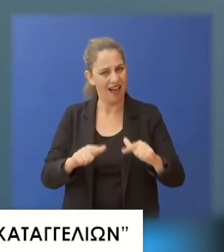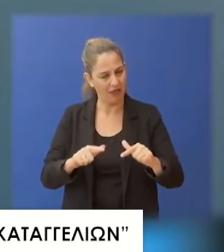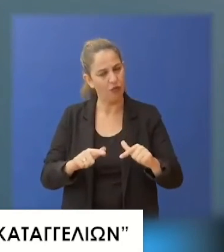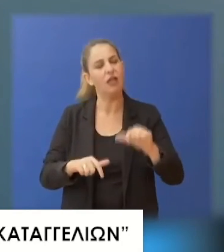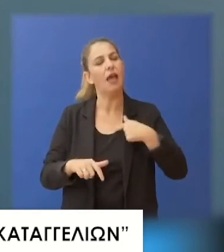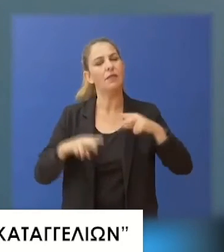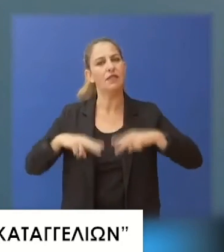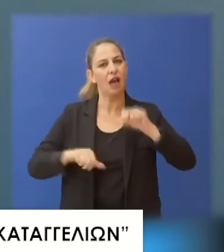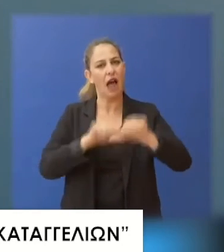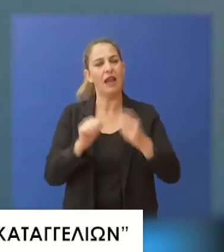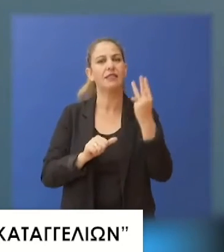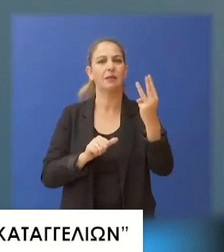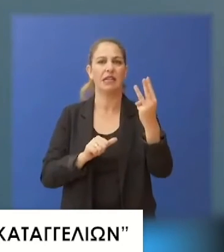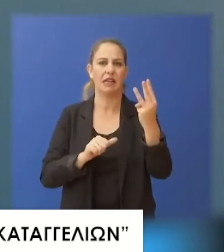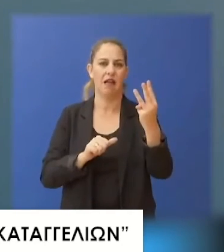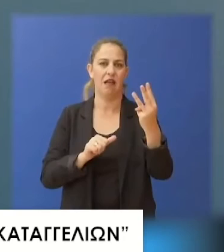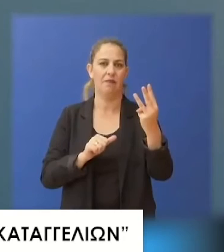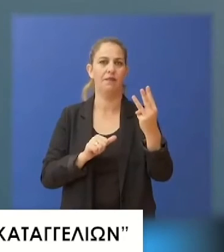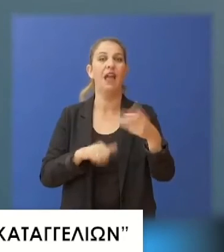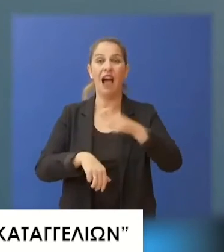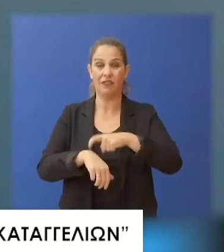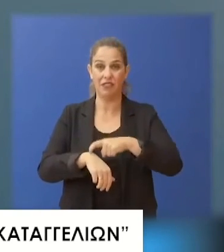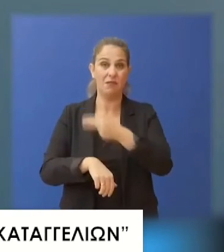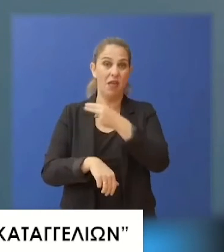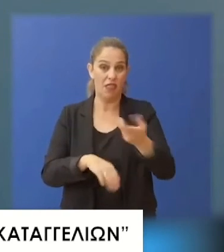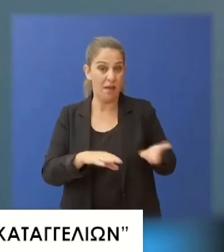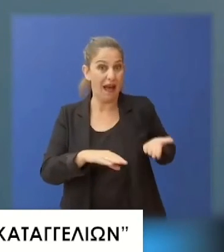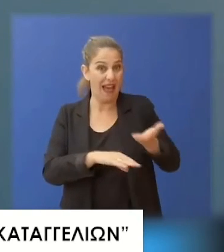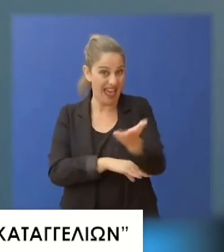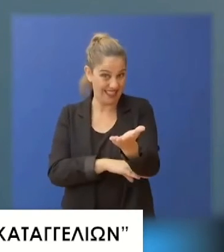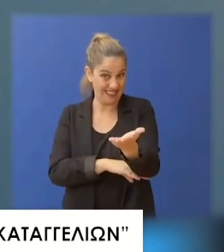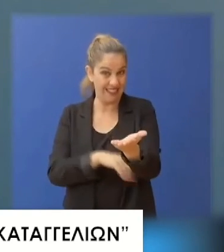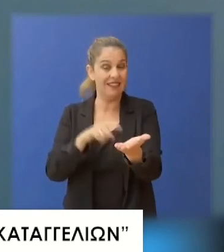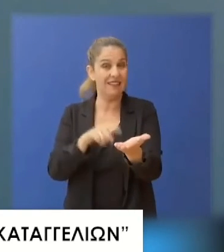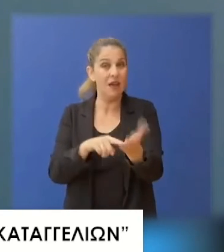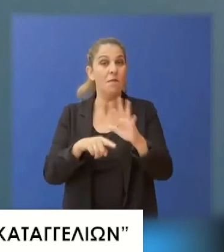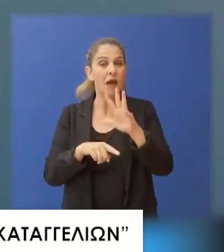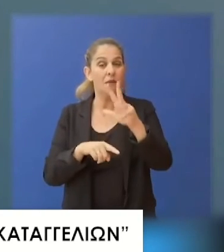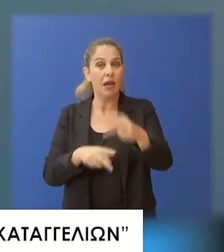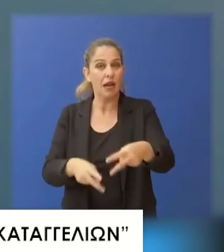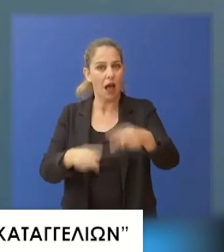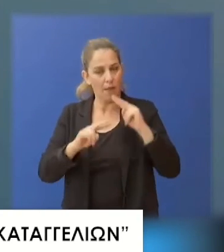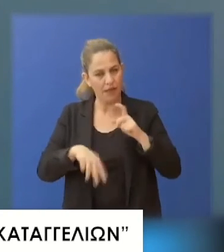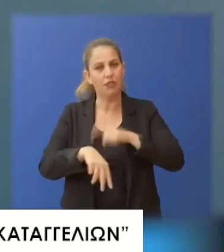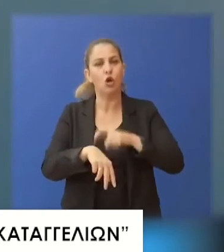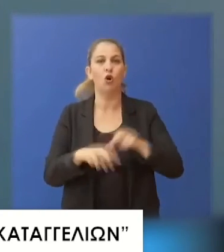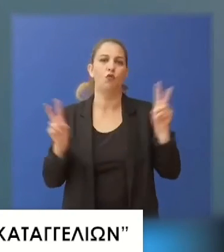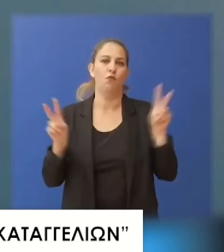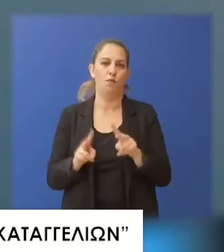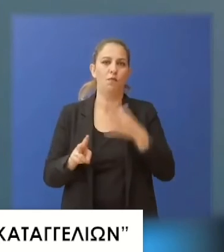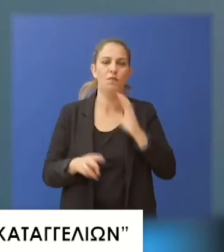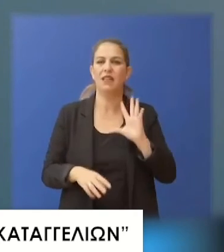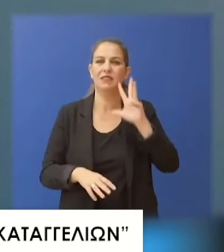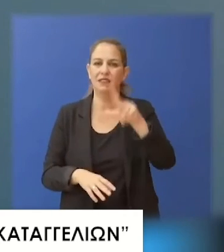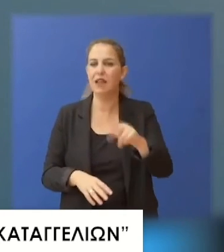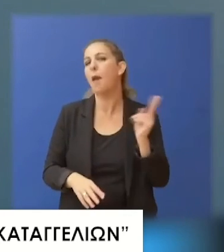θεσμικού πλαισίου. Πρώτον, στη μείωση του χρόνου που απαιτείται από τη στιγμή που ο πολίτης καταθέτει την αίτησή του μέχρι την ένταξή του στο Εθνικό Μητρώο